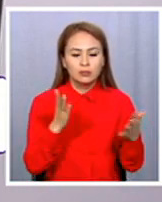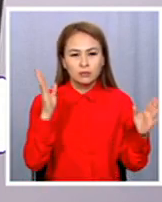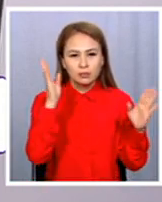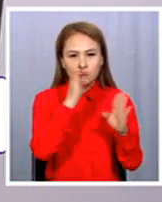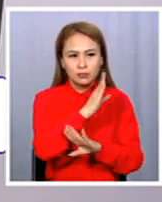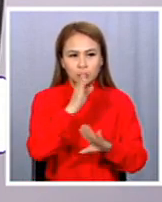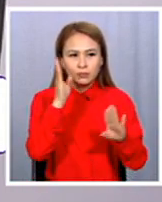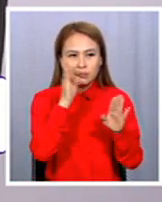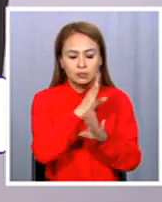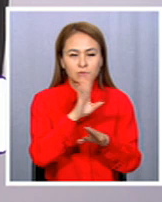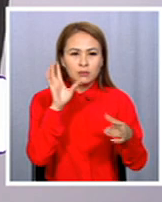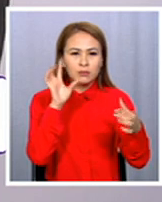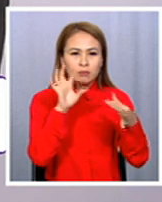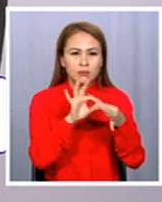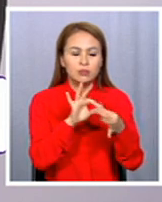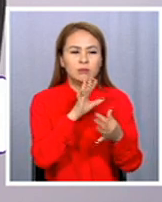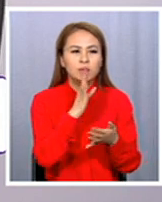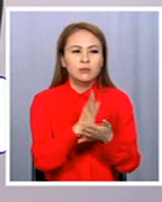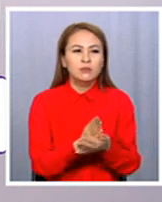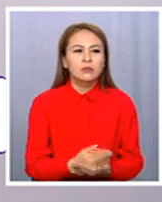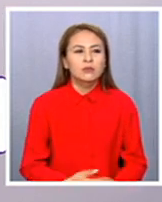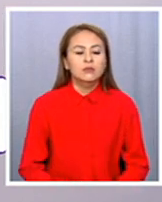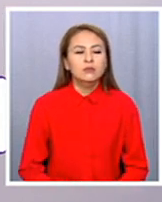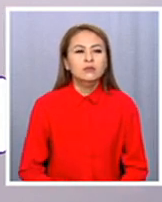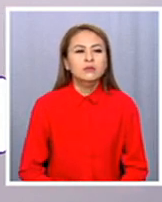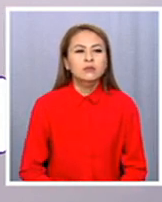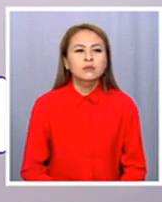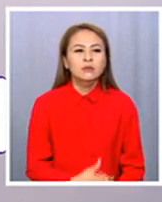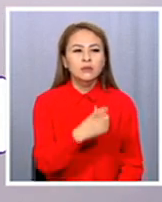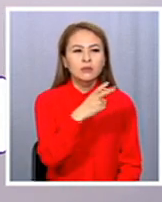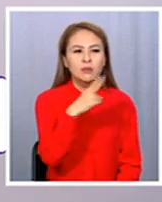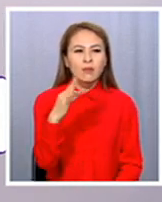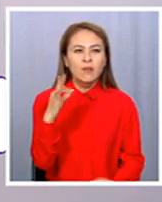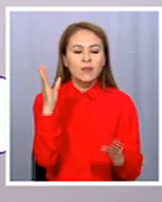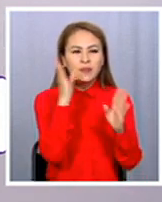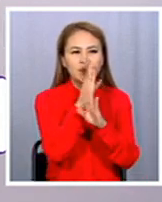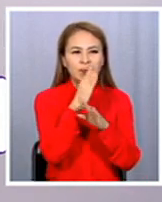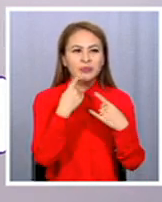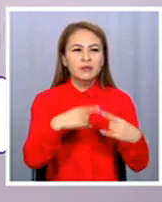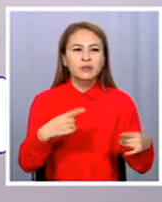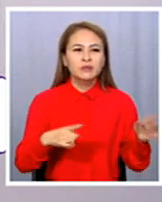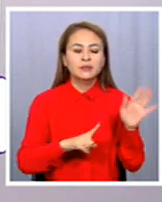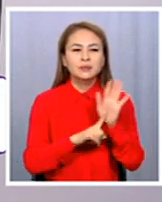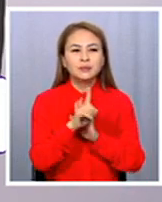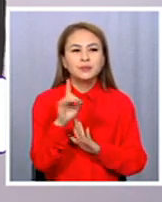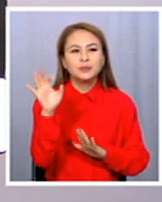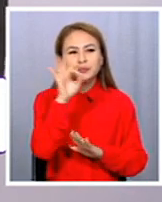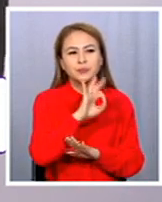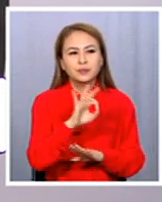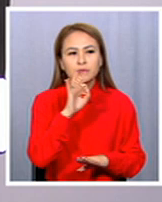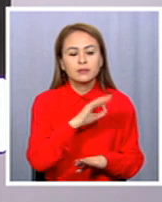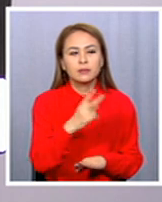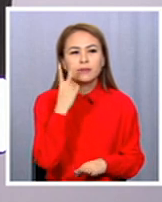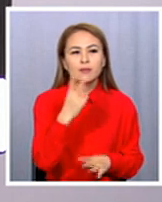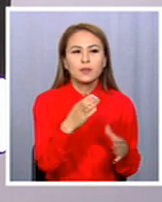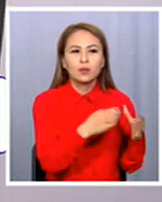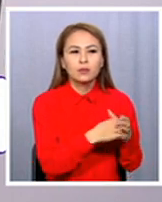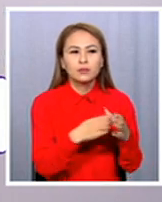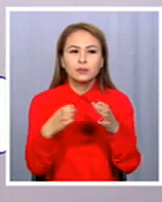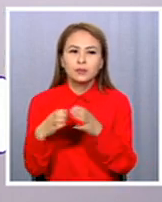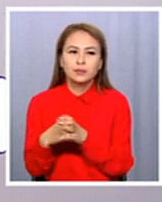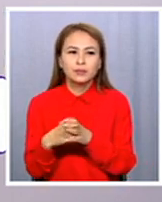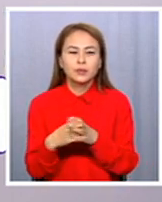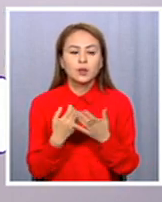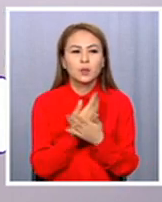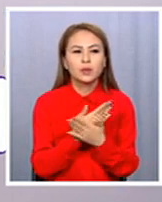экологиялық бірлестік, экологиялық жүйе құрылады. Эко жүйелер шығу тегі бойынша екі үлкен топқа бөлінеді.